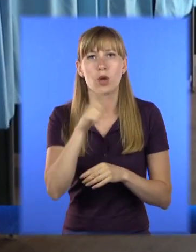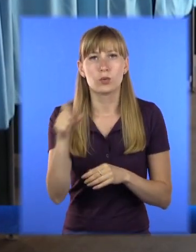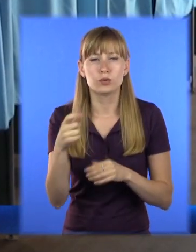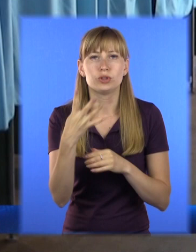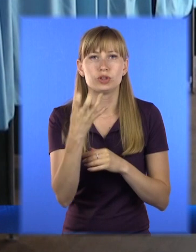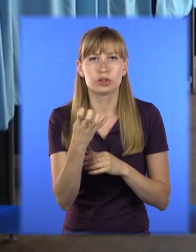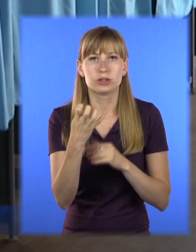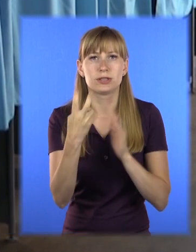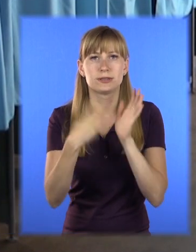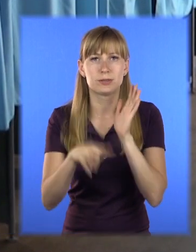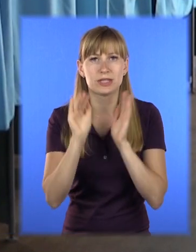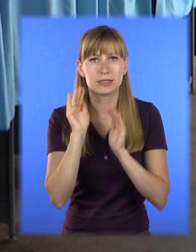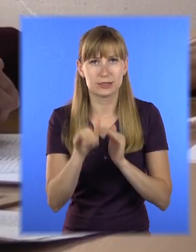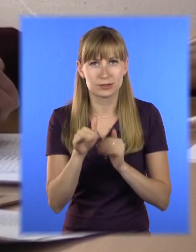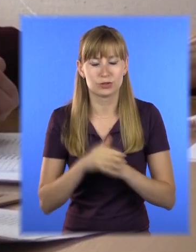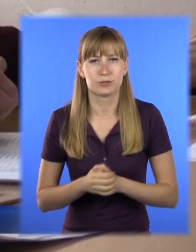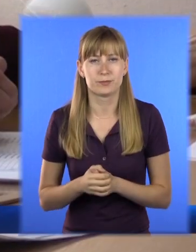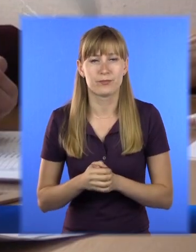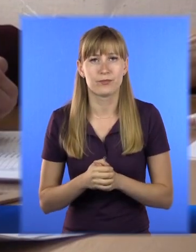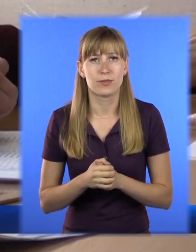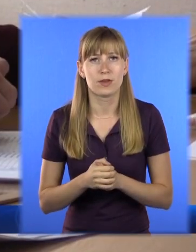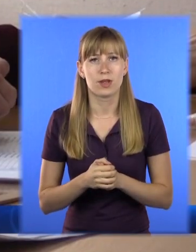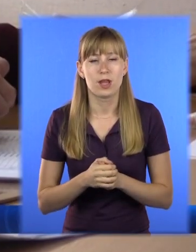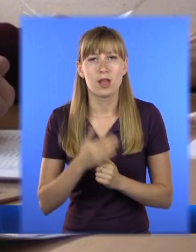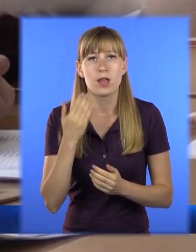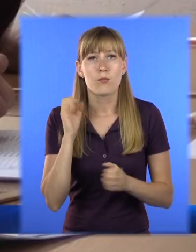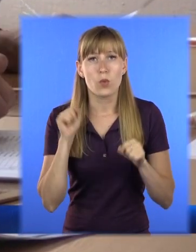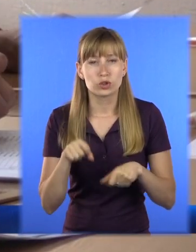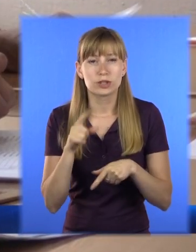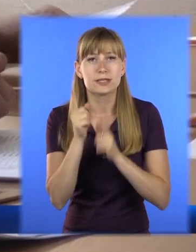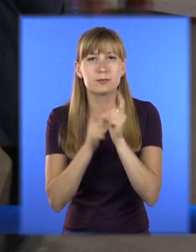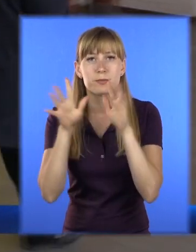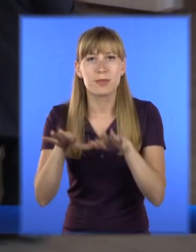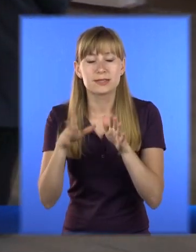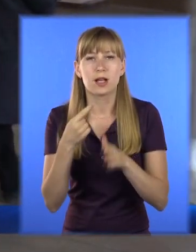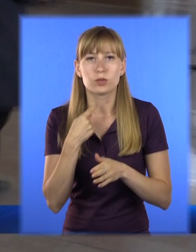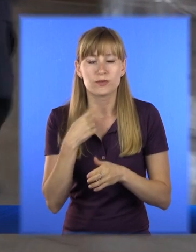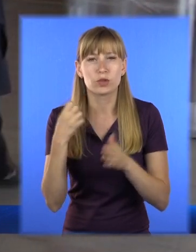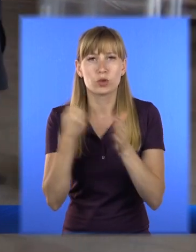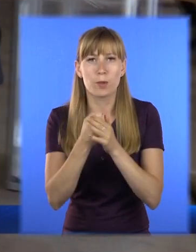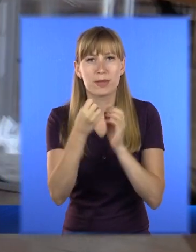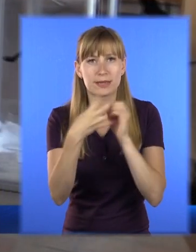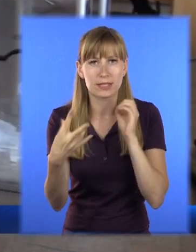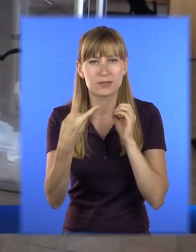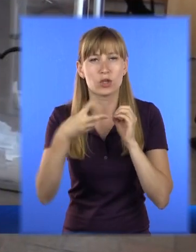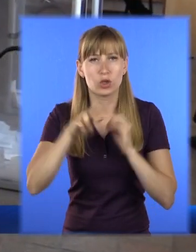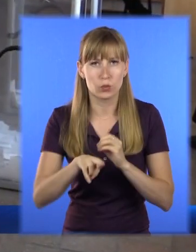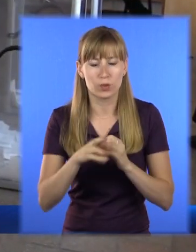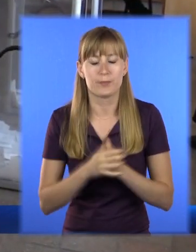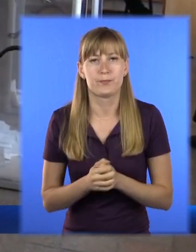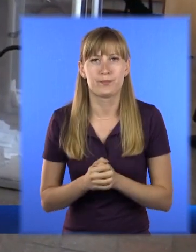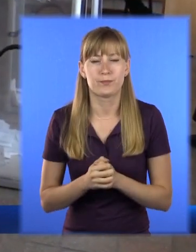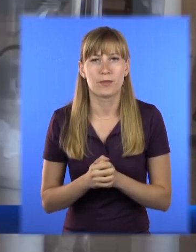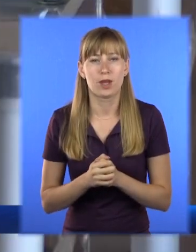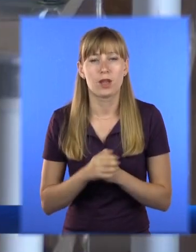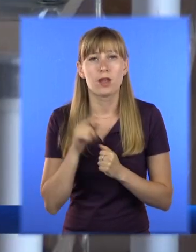– понад 470 тисяч. Змінити місце голосування можна до 15 липня включно. Нагадаю, на відміну від